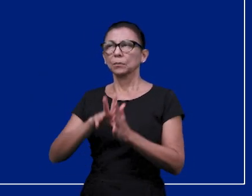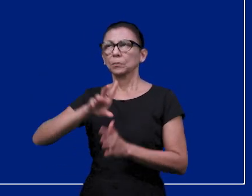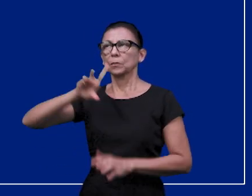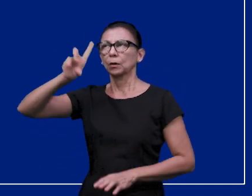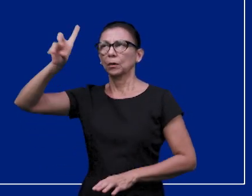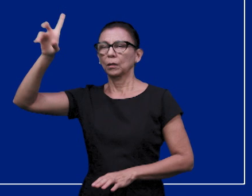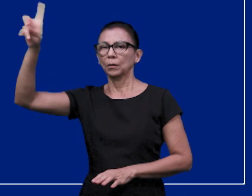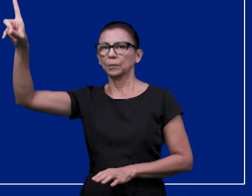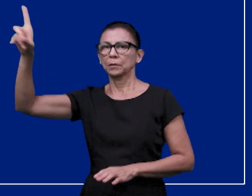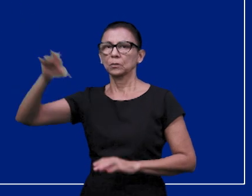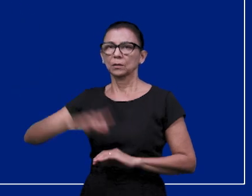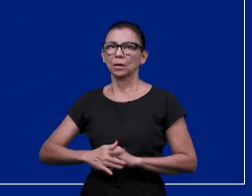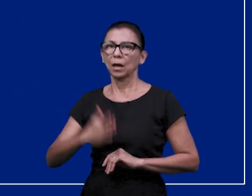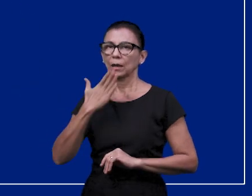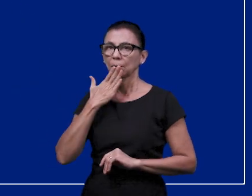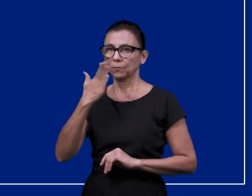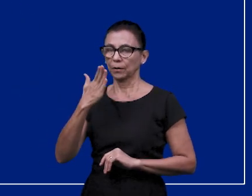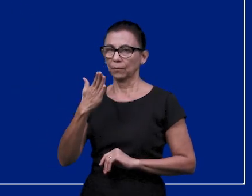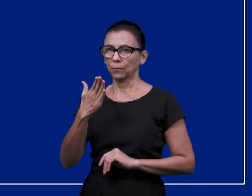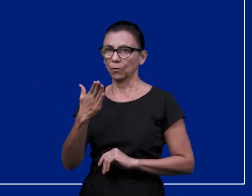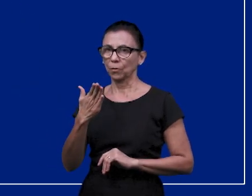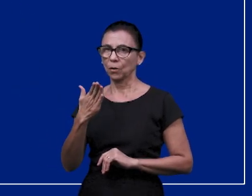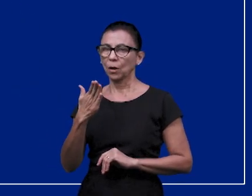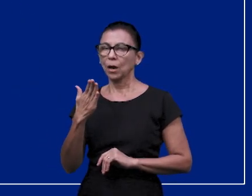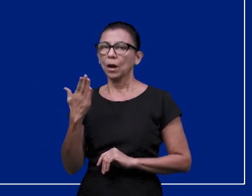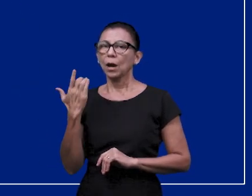donc qu'il vous soit